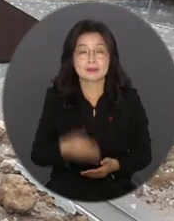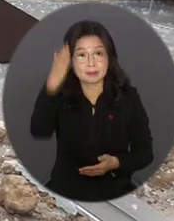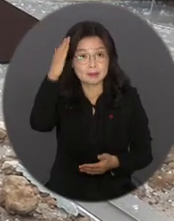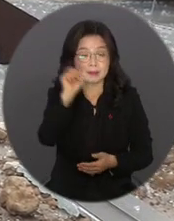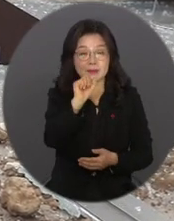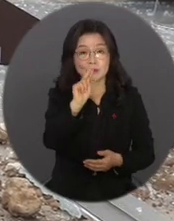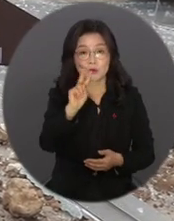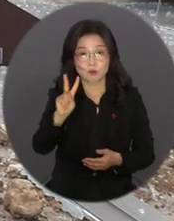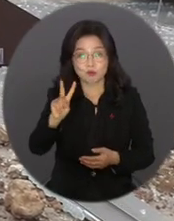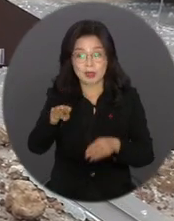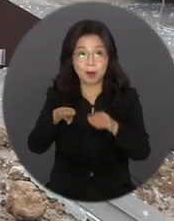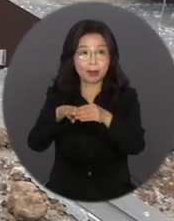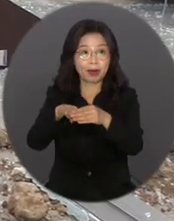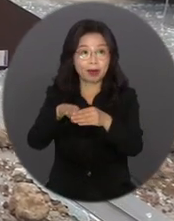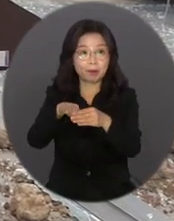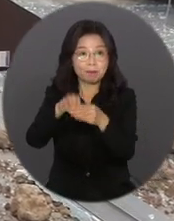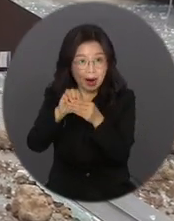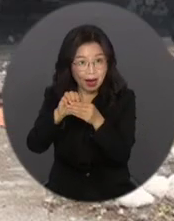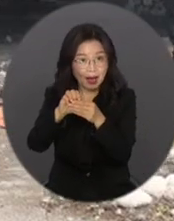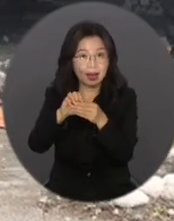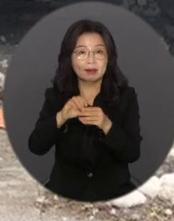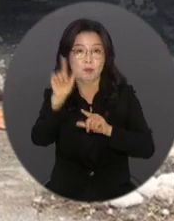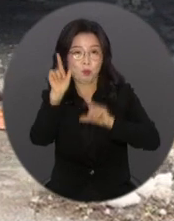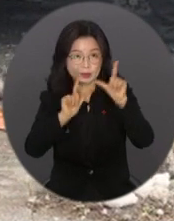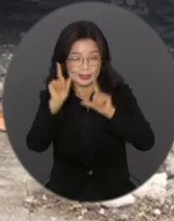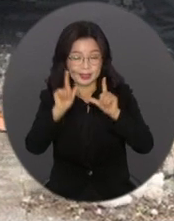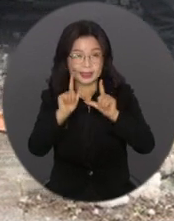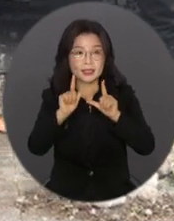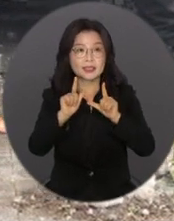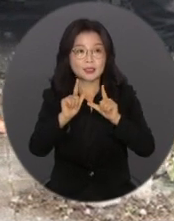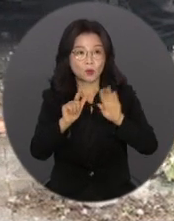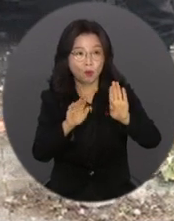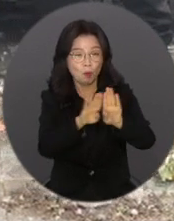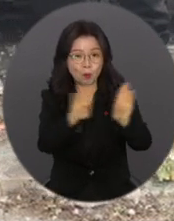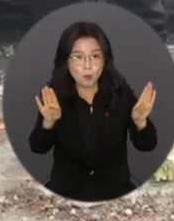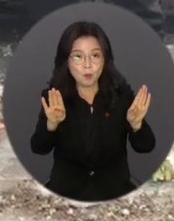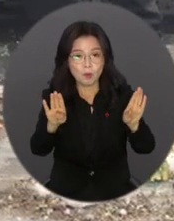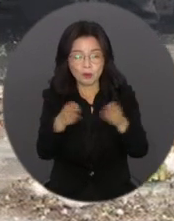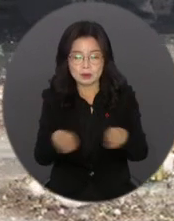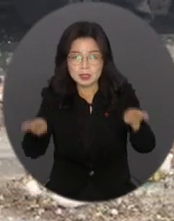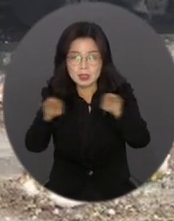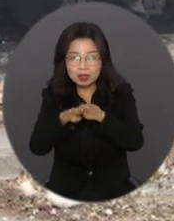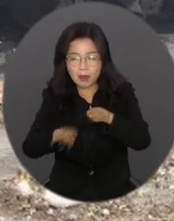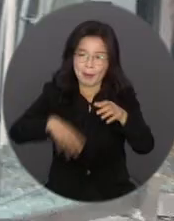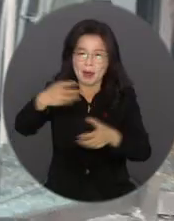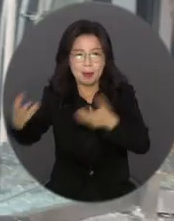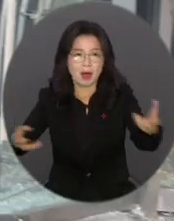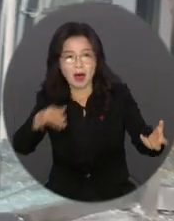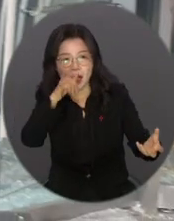검은색 SUV 앞쪽 엔진룸이 완전히 파손됐습니다 칸막이며 책상 의자가 나뒹굴고